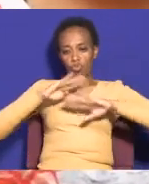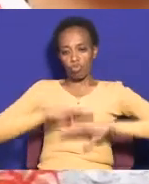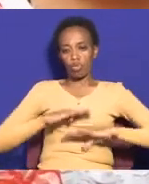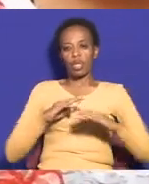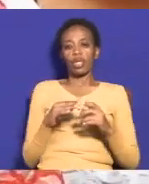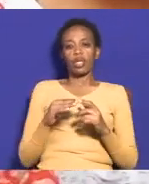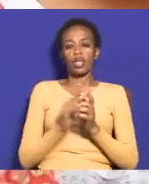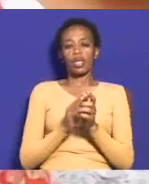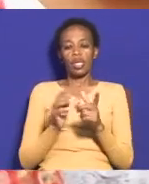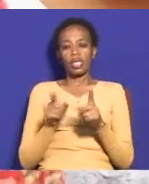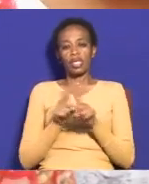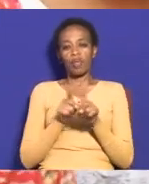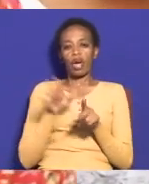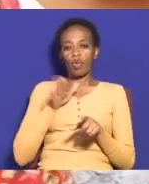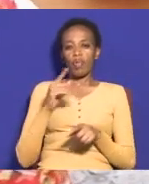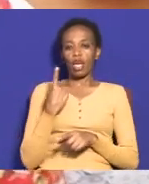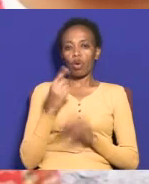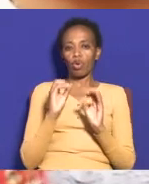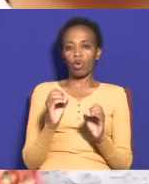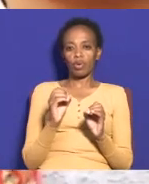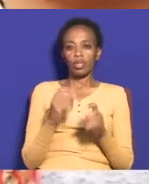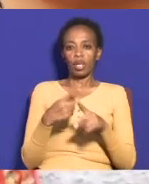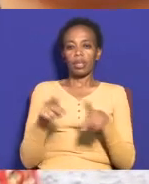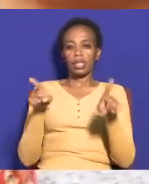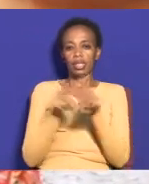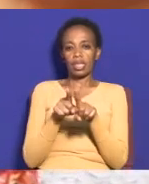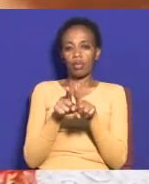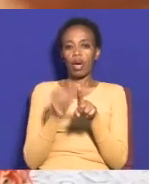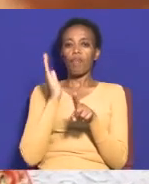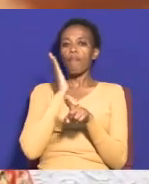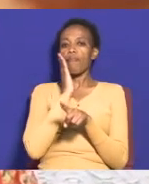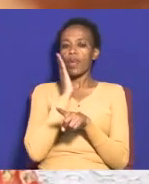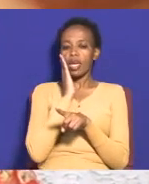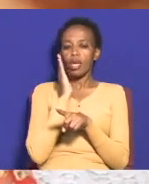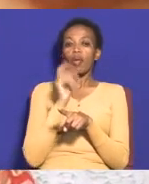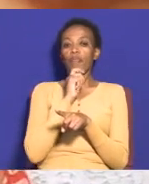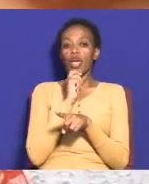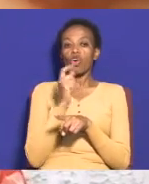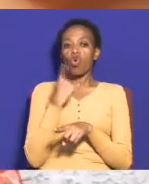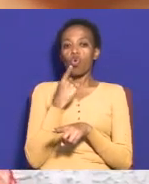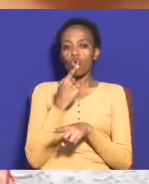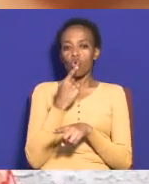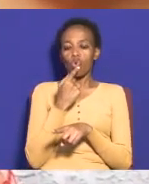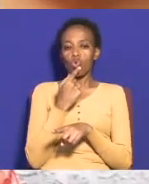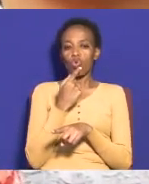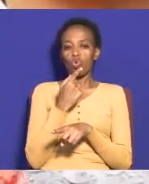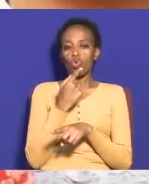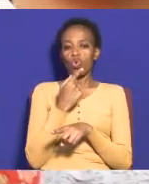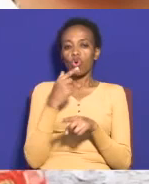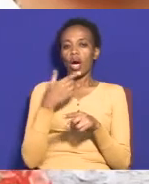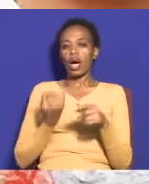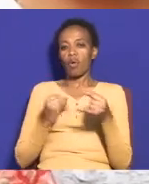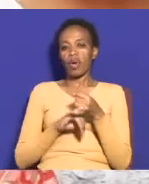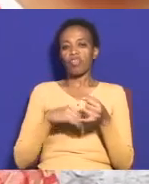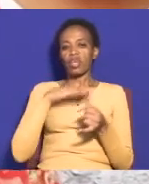Na sio wamama peke yake, hata kuna wazee wale waliachwa na bibi